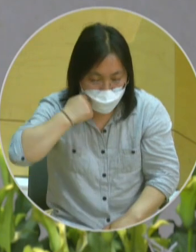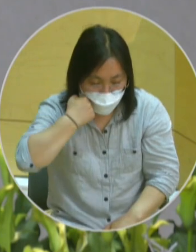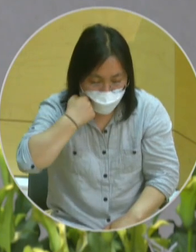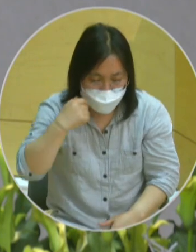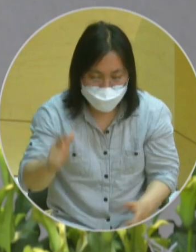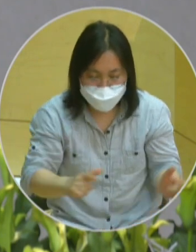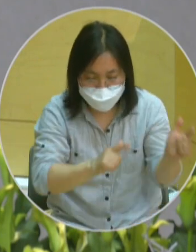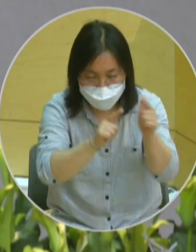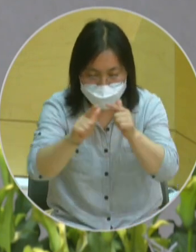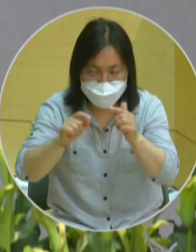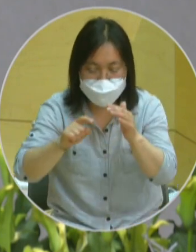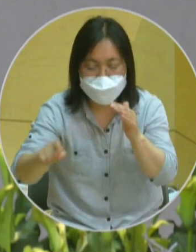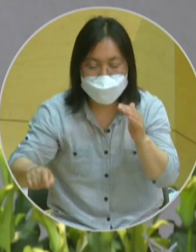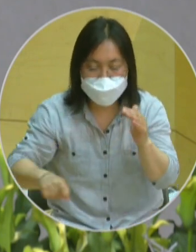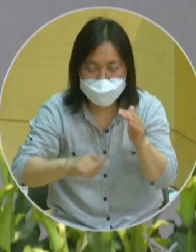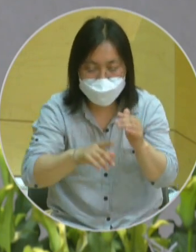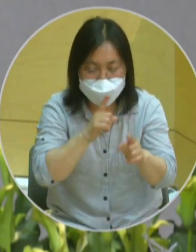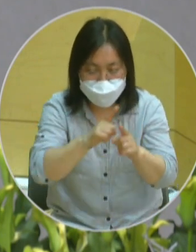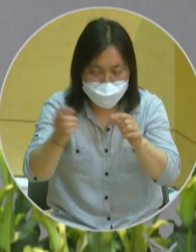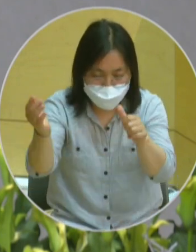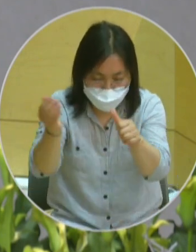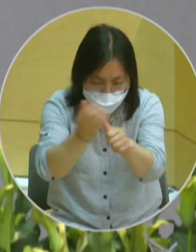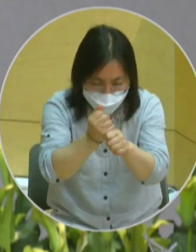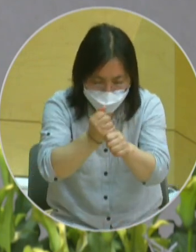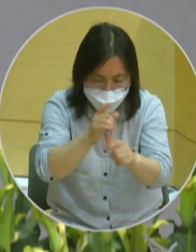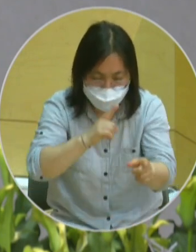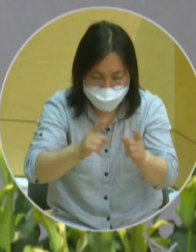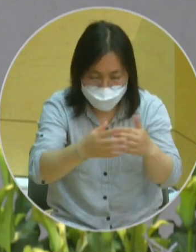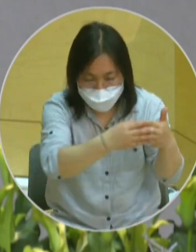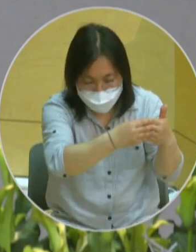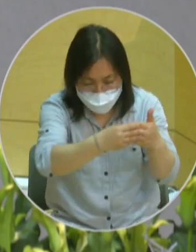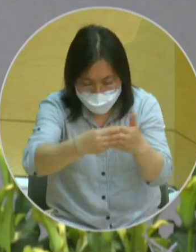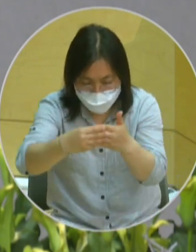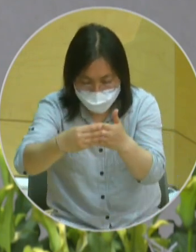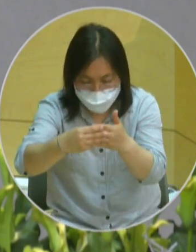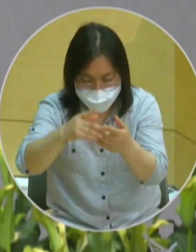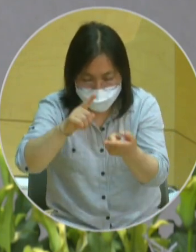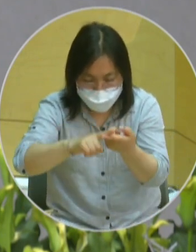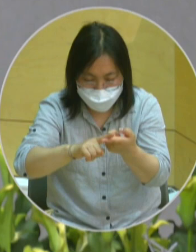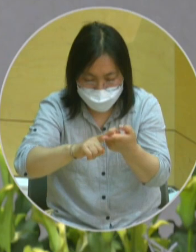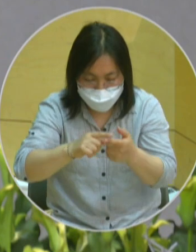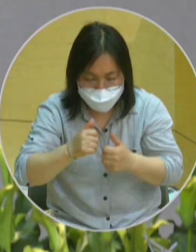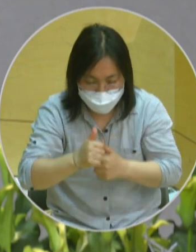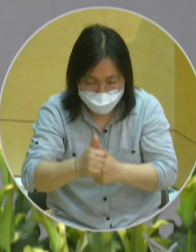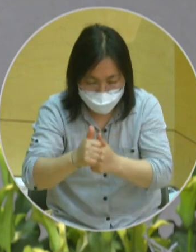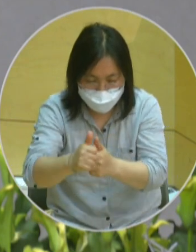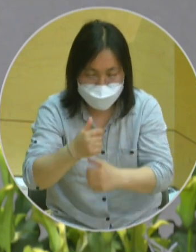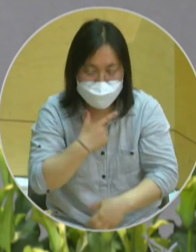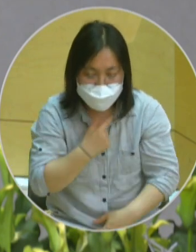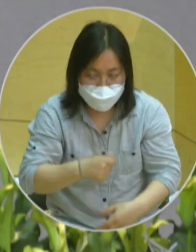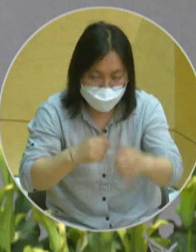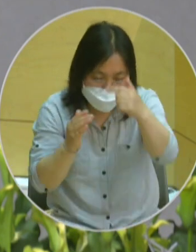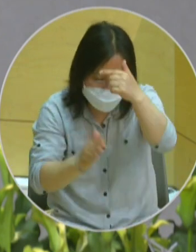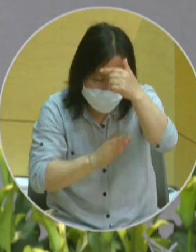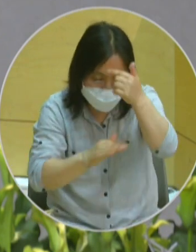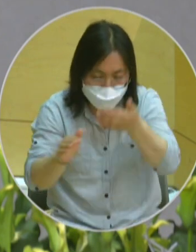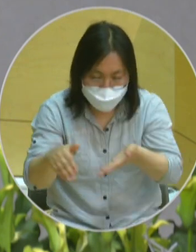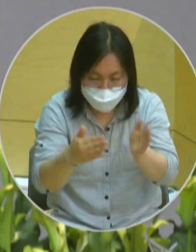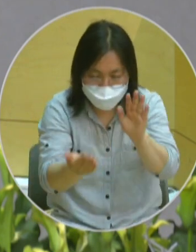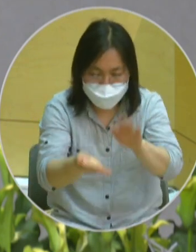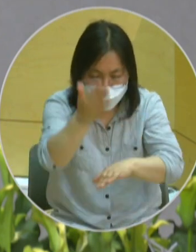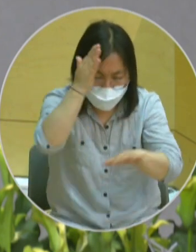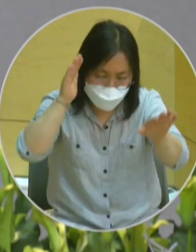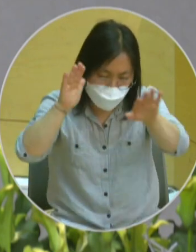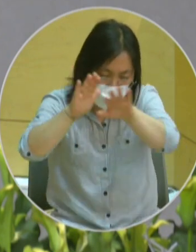여정 가운데서도 이 말씀 붙들고 말씀이 인도한 대로 걸어가기를 사모하는 주의 성도들의 길 위에 어두운